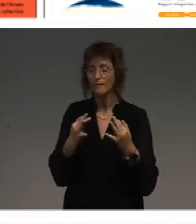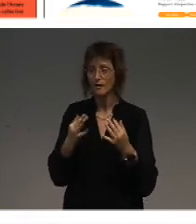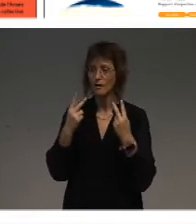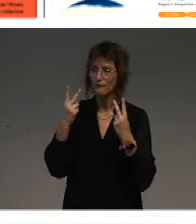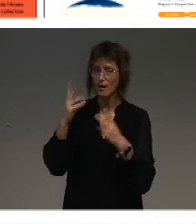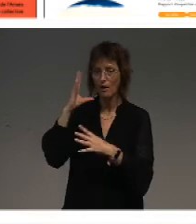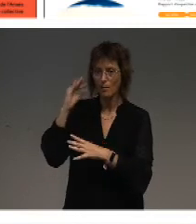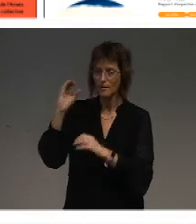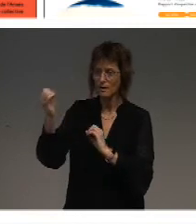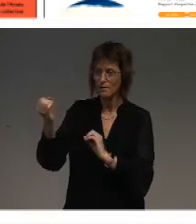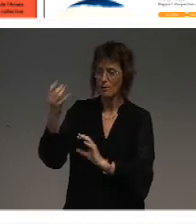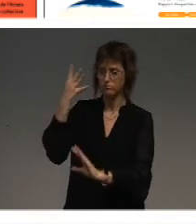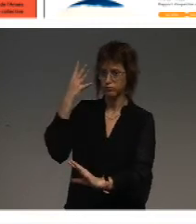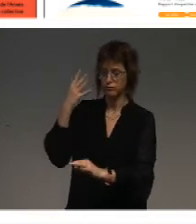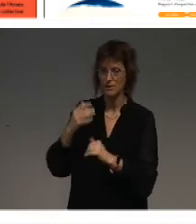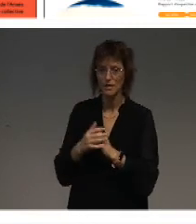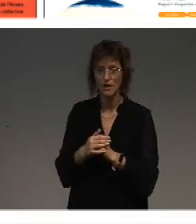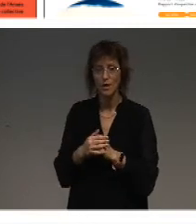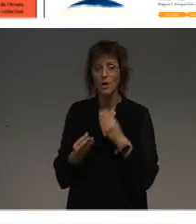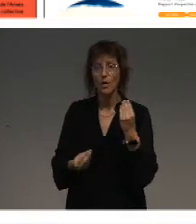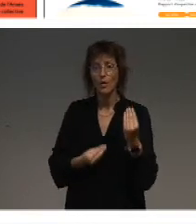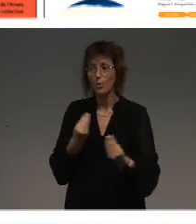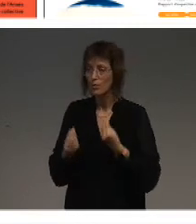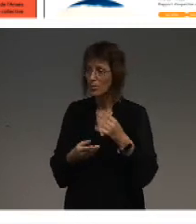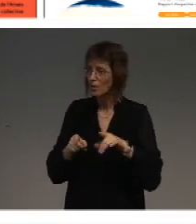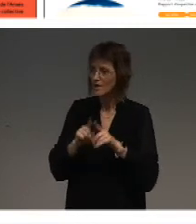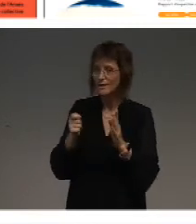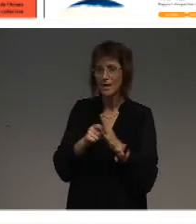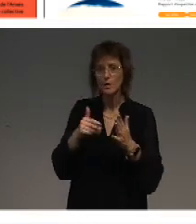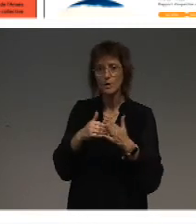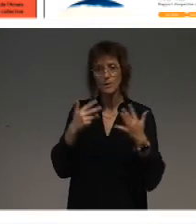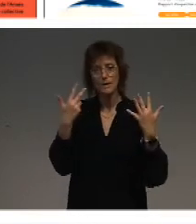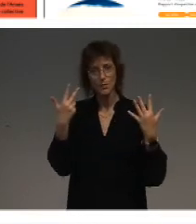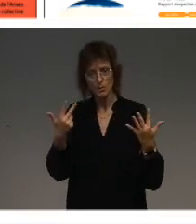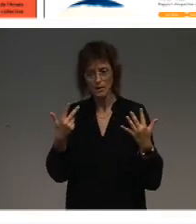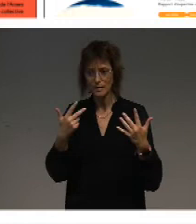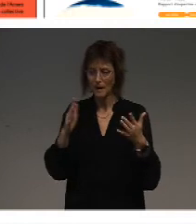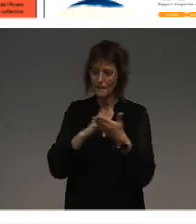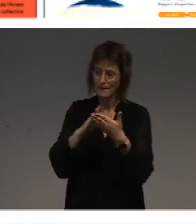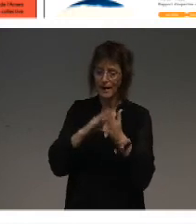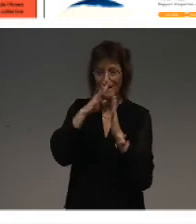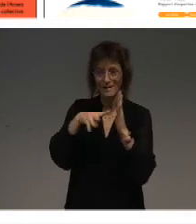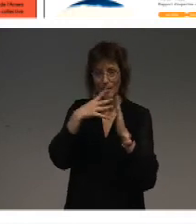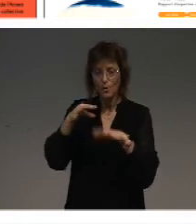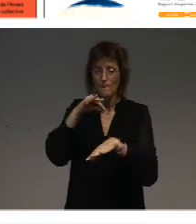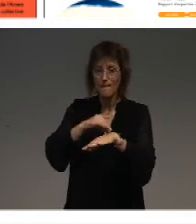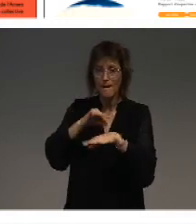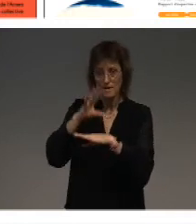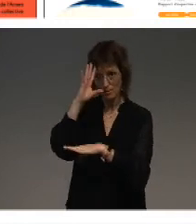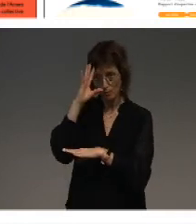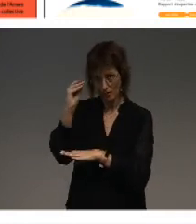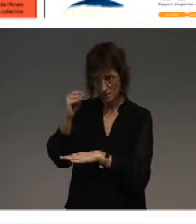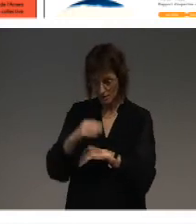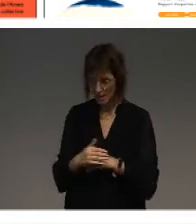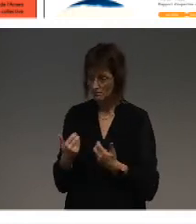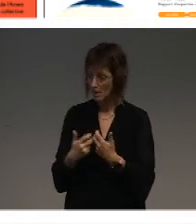2018, on réalise aussi l'expertise préalable à l'évolution et à la création de tableaux de maladies professionnelles. Récemment, d'ailleurs, on a rendu une